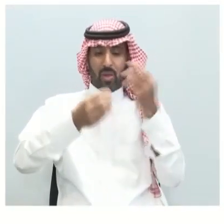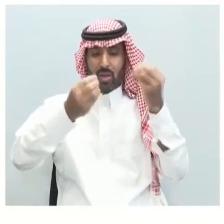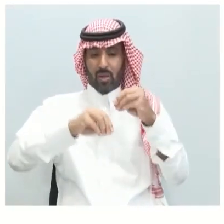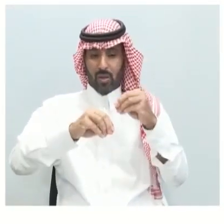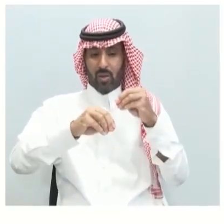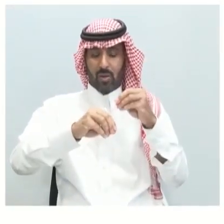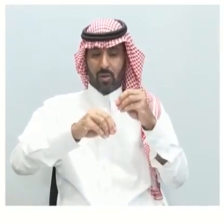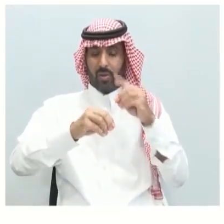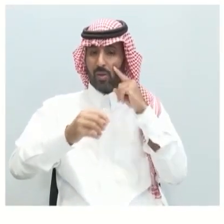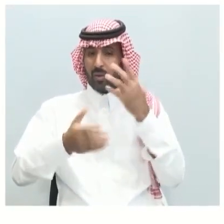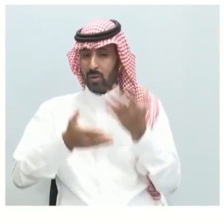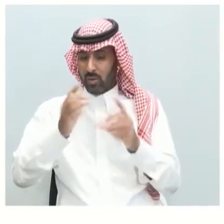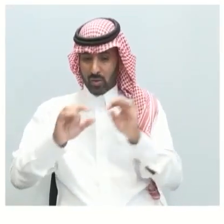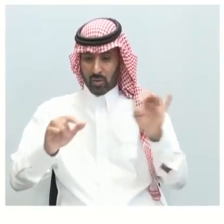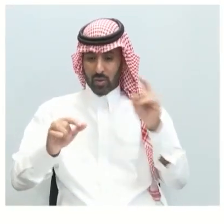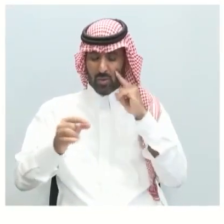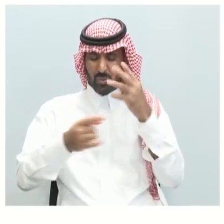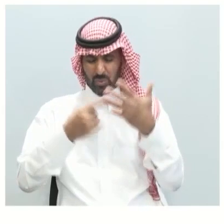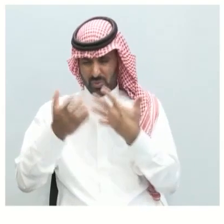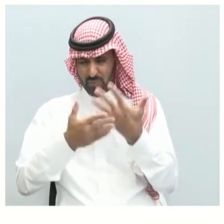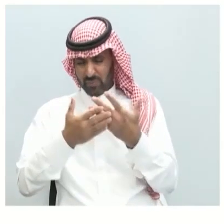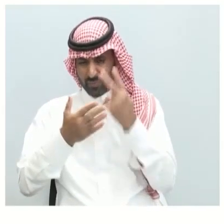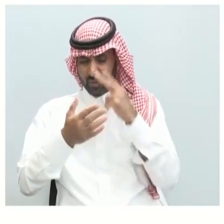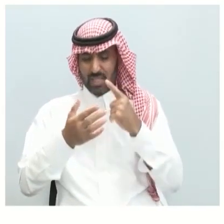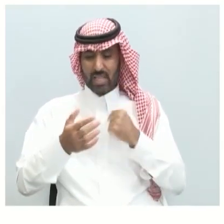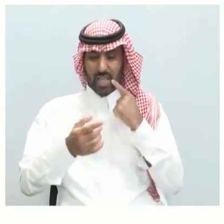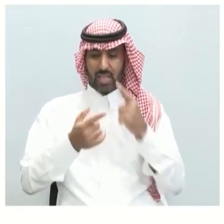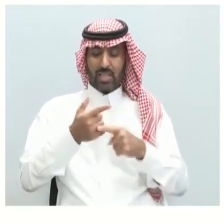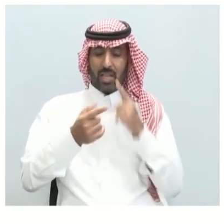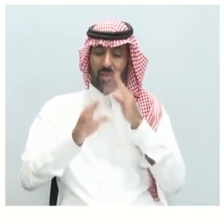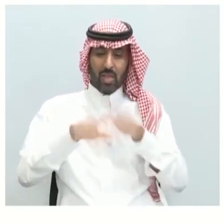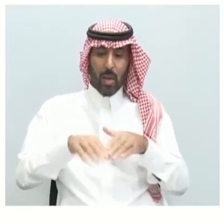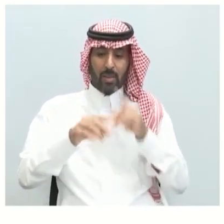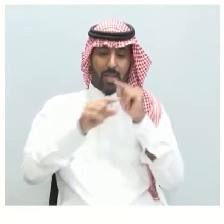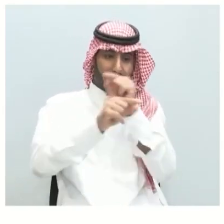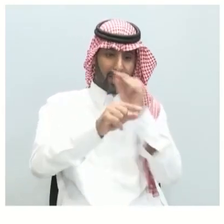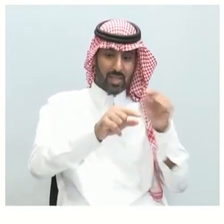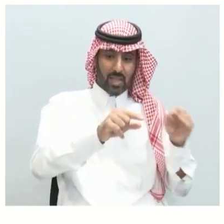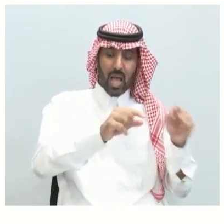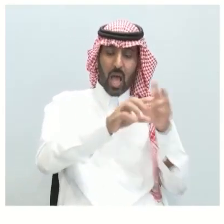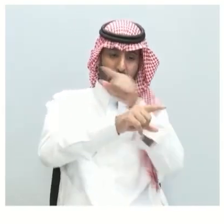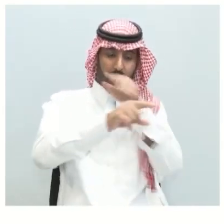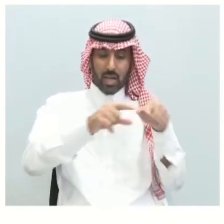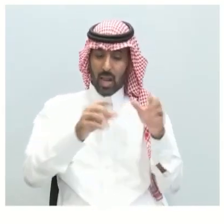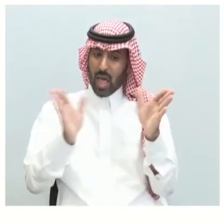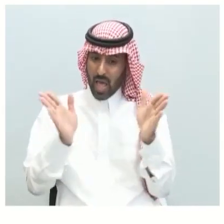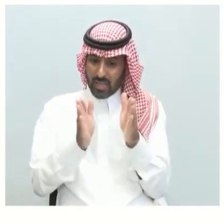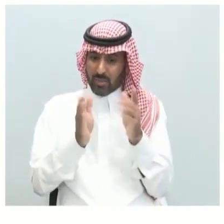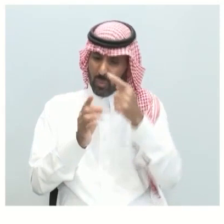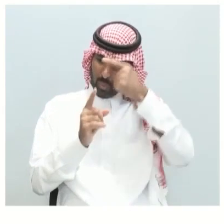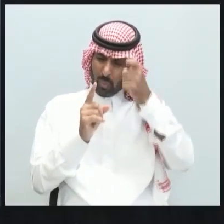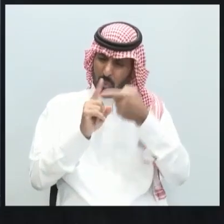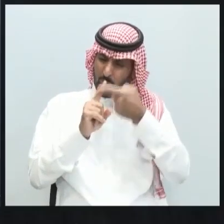او المعادله ستكون اكثر تعقيد ايضا ستحتاج الى ثابتين اضافيين الى الحجم ودرجه الحراره